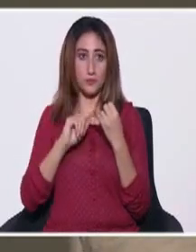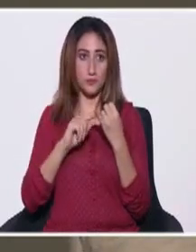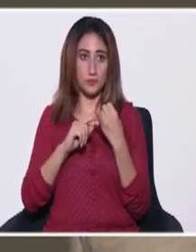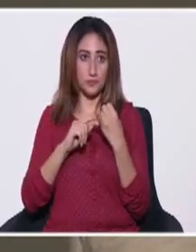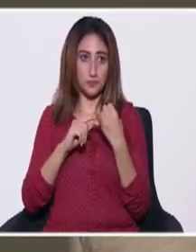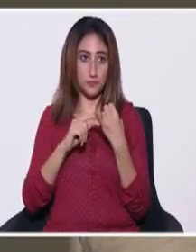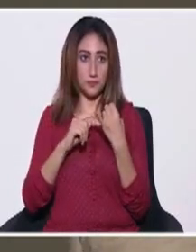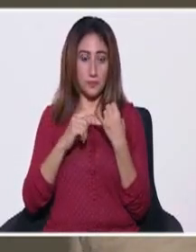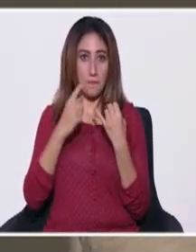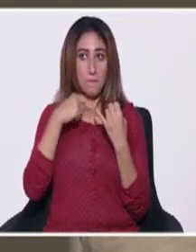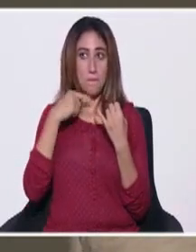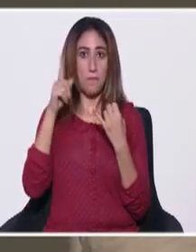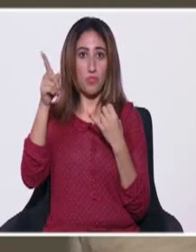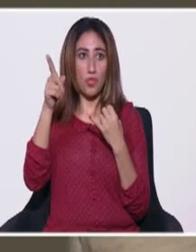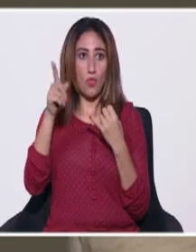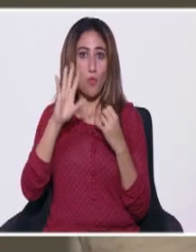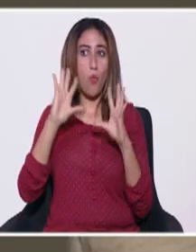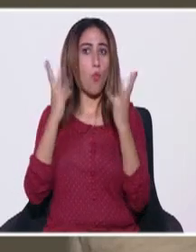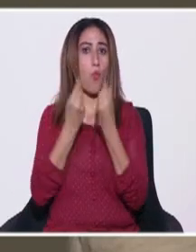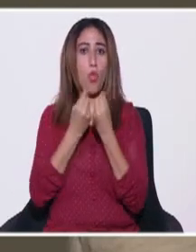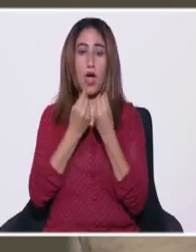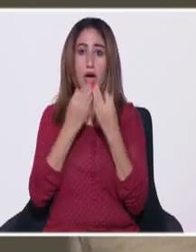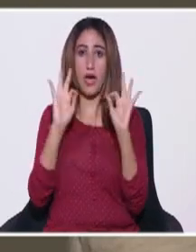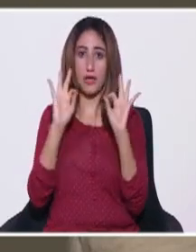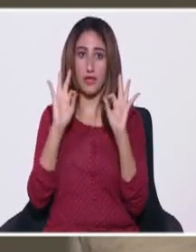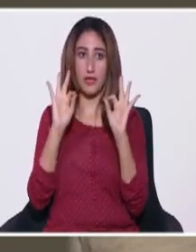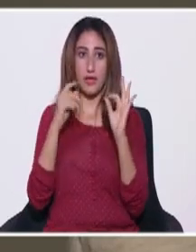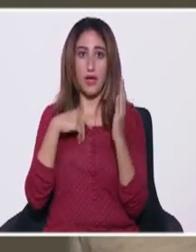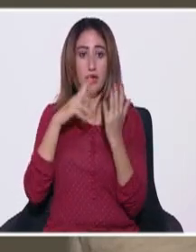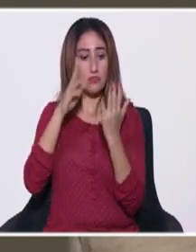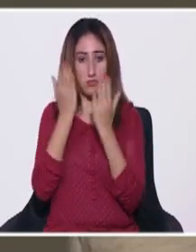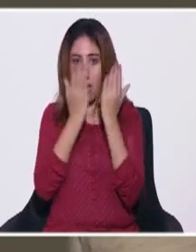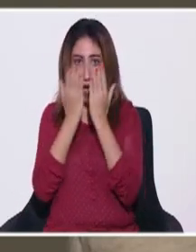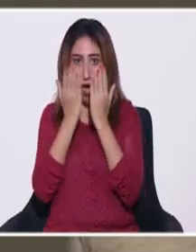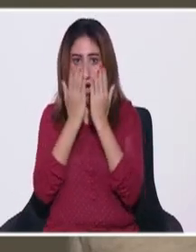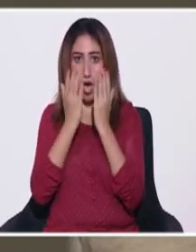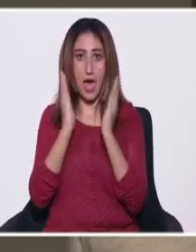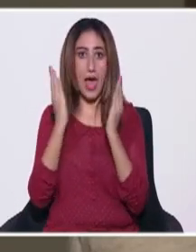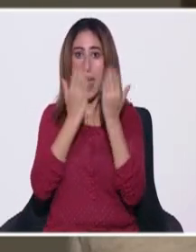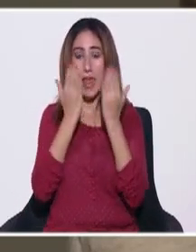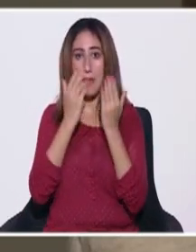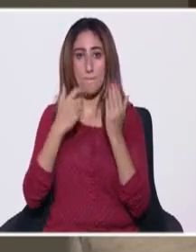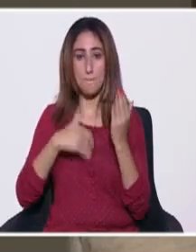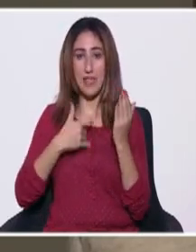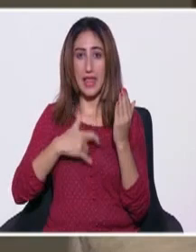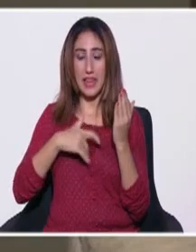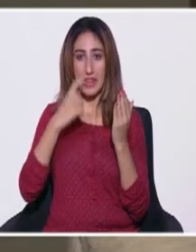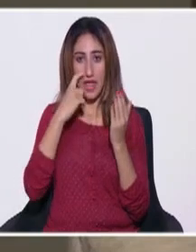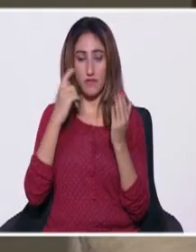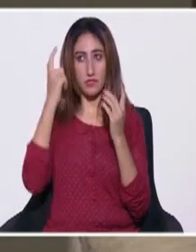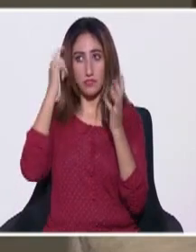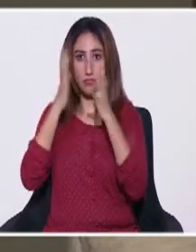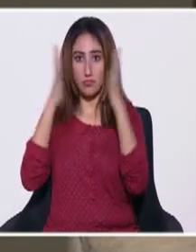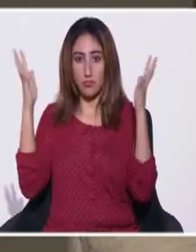كثره القراءه في كل حاجه. وانا قريت في علم النفس في بدايه حياتي، يعني قريت للعلامه الكبير عبد